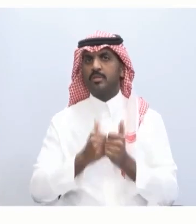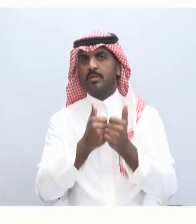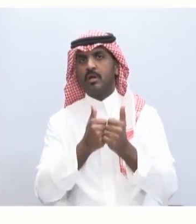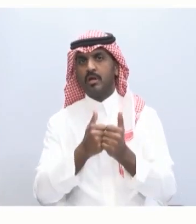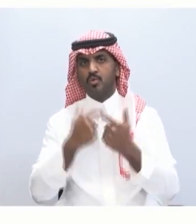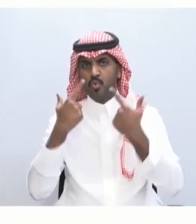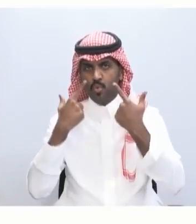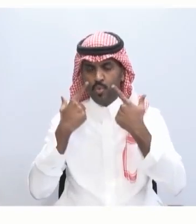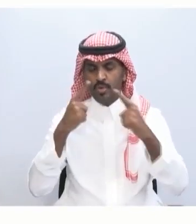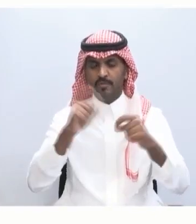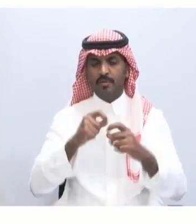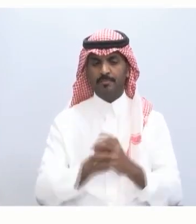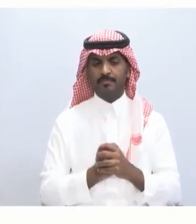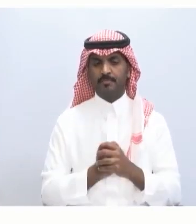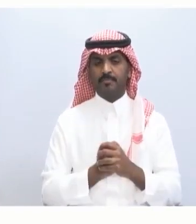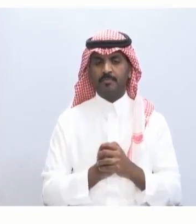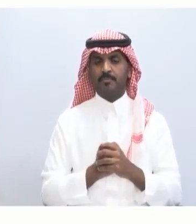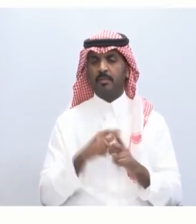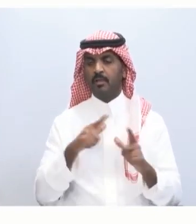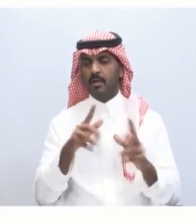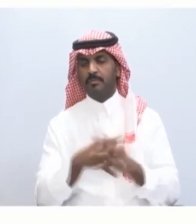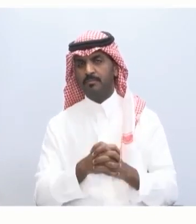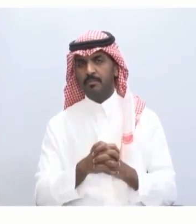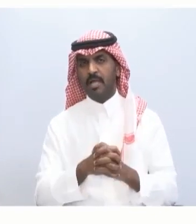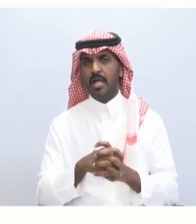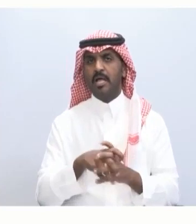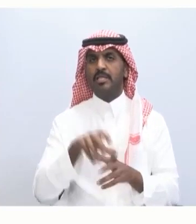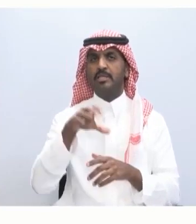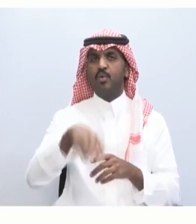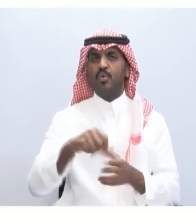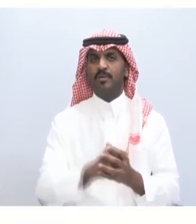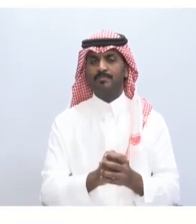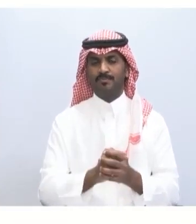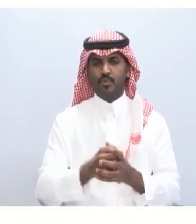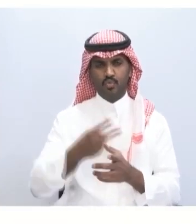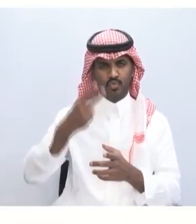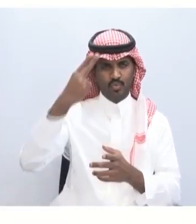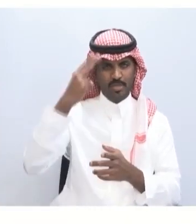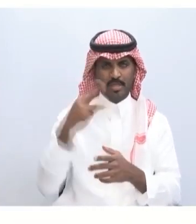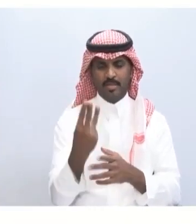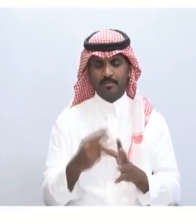يعلن فيها انطلاقه الدوله السعوديه